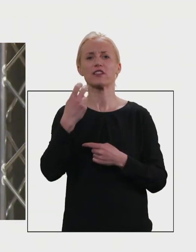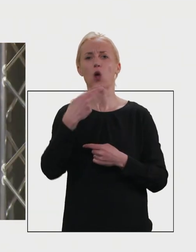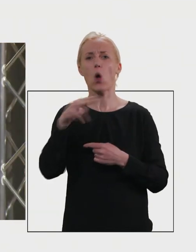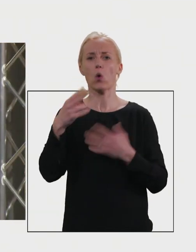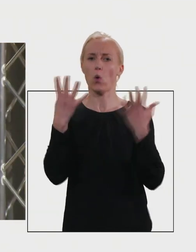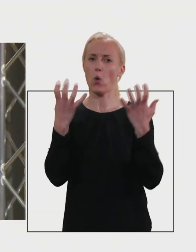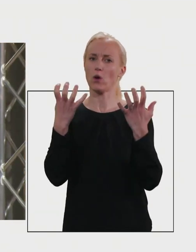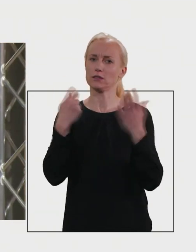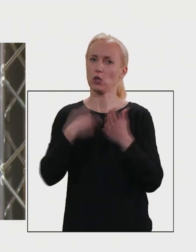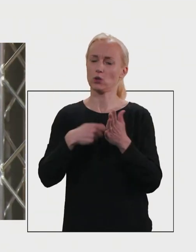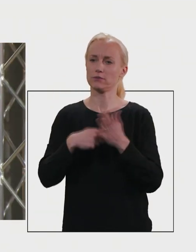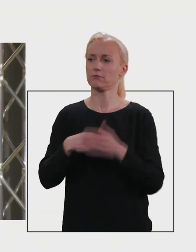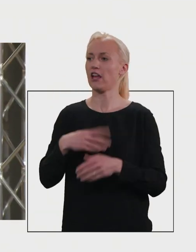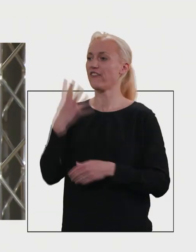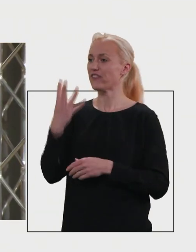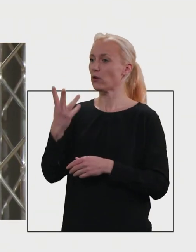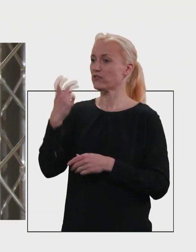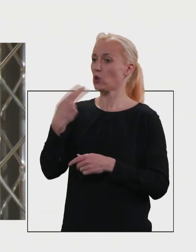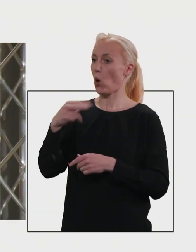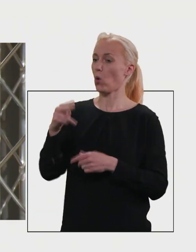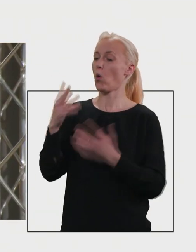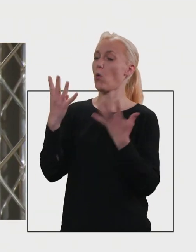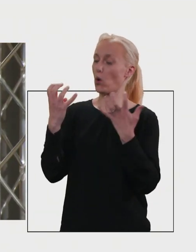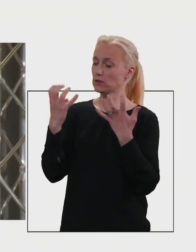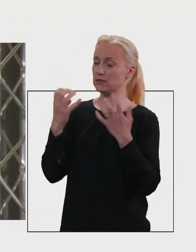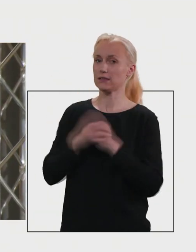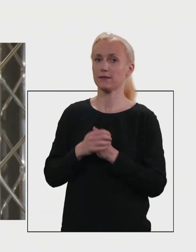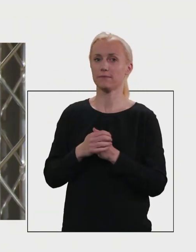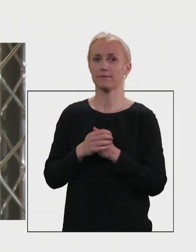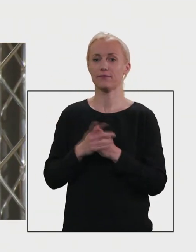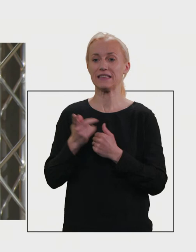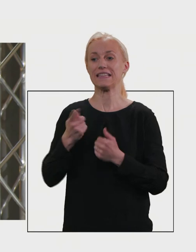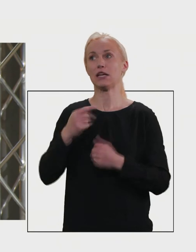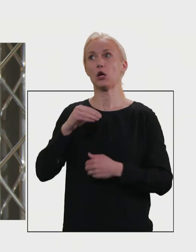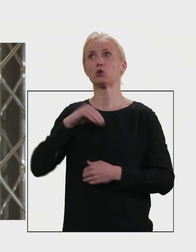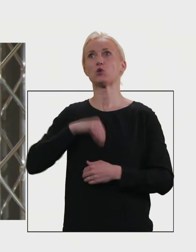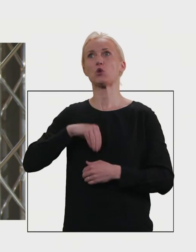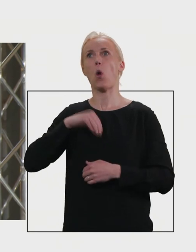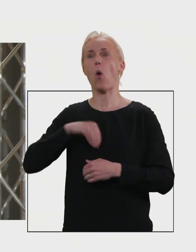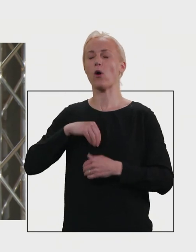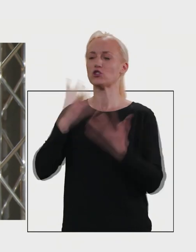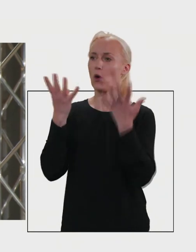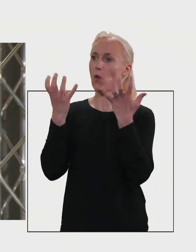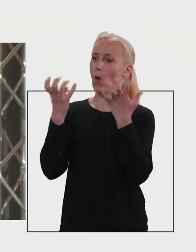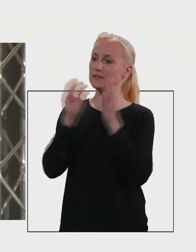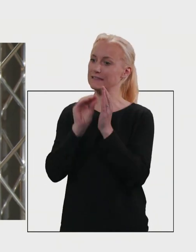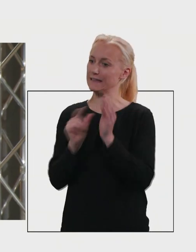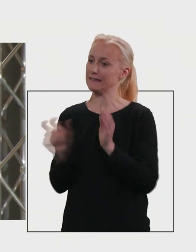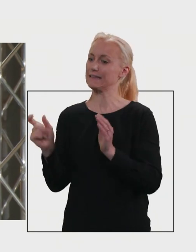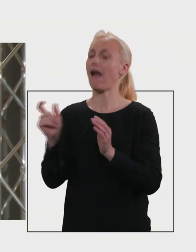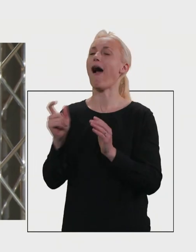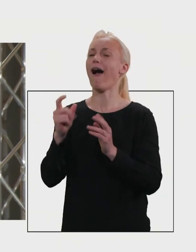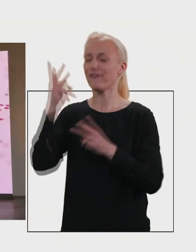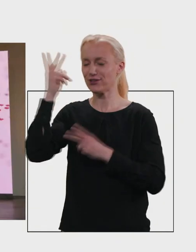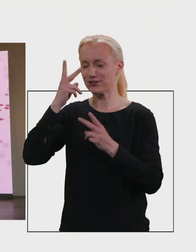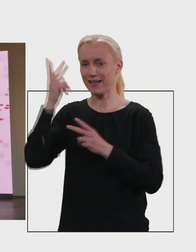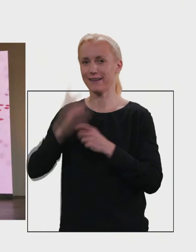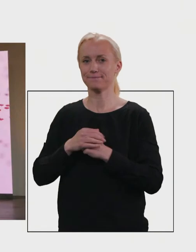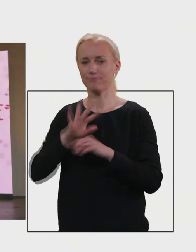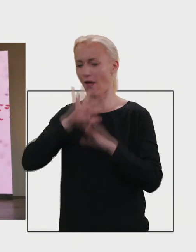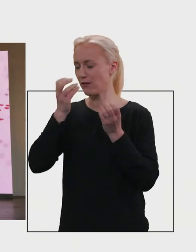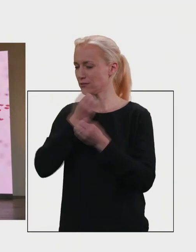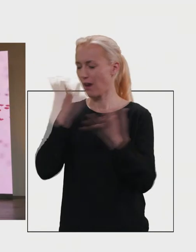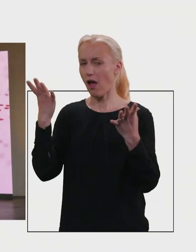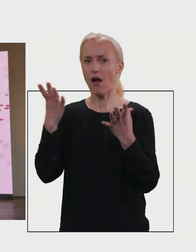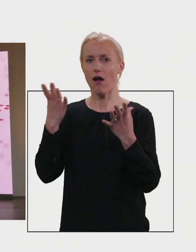Euro kosten. 24,90 Euro, die psychologische 90 dahinter. Okay, verstehe. Alles klar, ich glaube, das